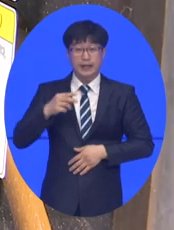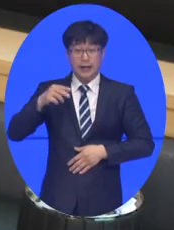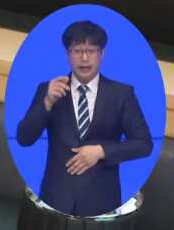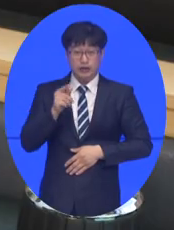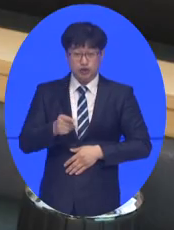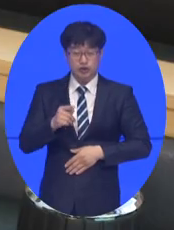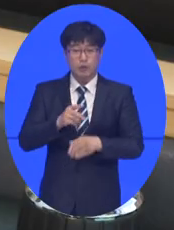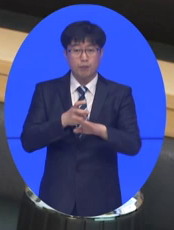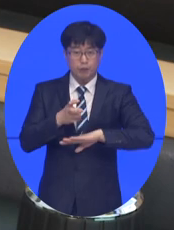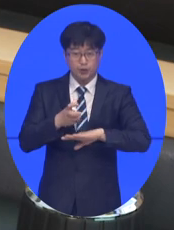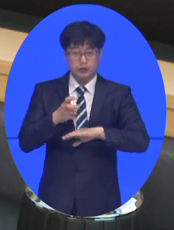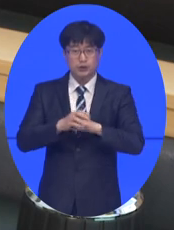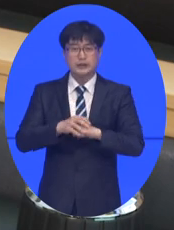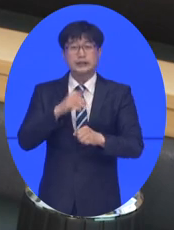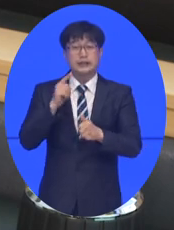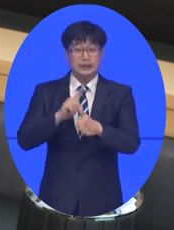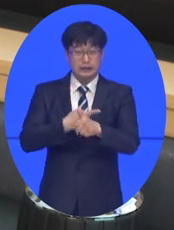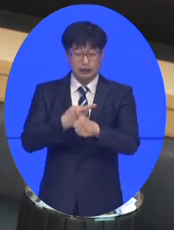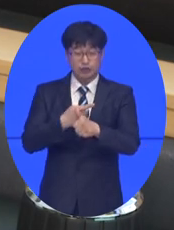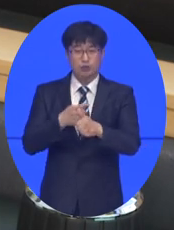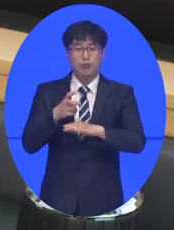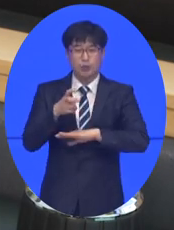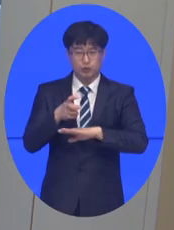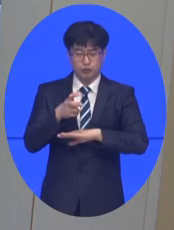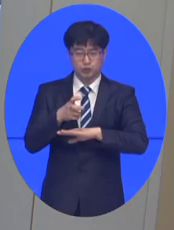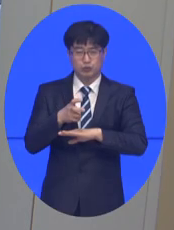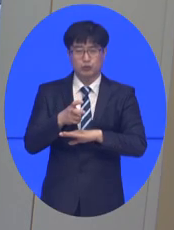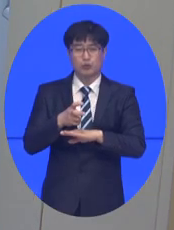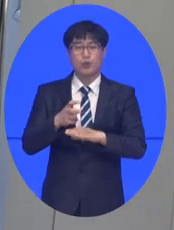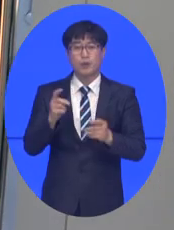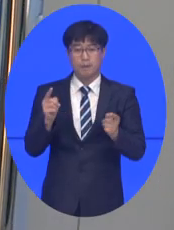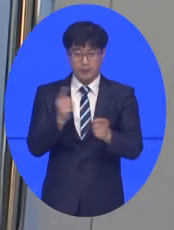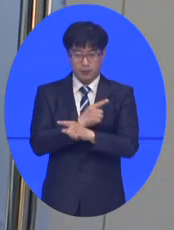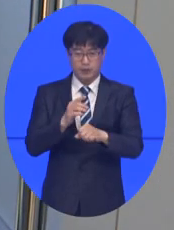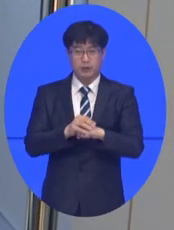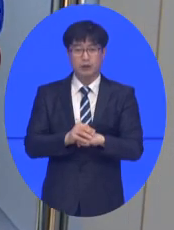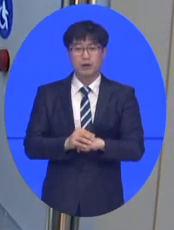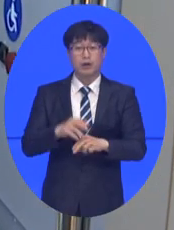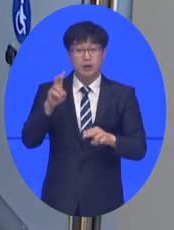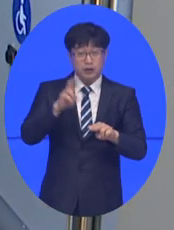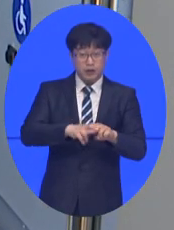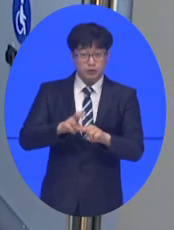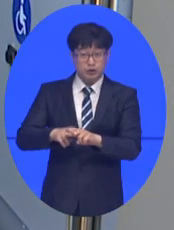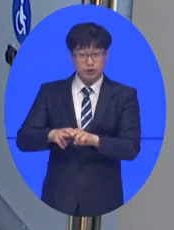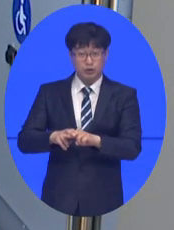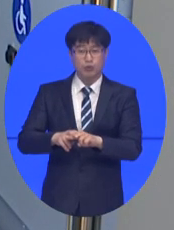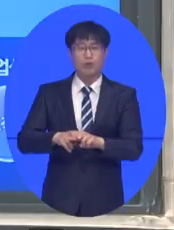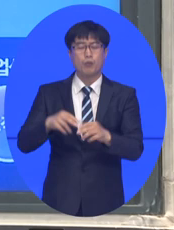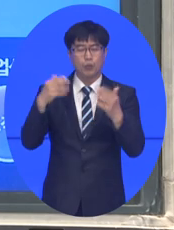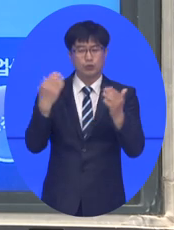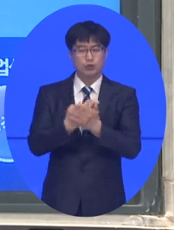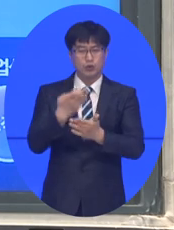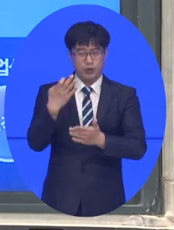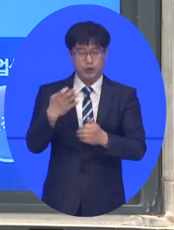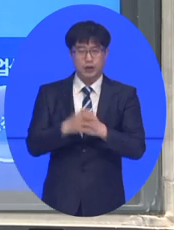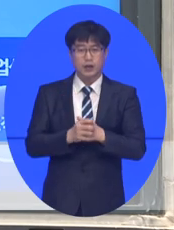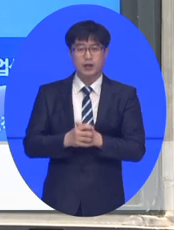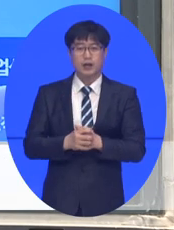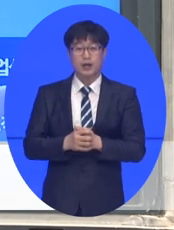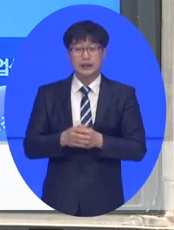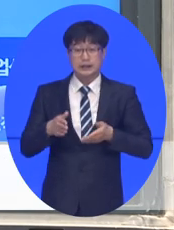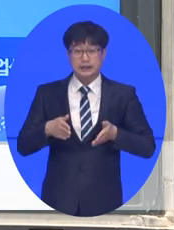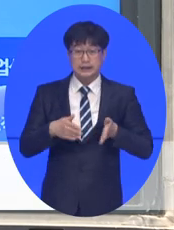전기버스를 자율협력 주행이 가능하도록 개조한 겁니다. 탑승 인원은 장애인석을 포함해 총 14명. 노선은